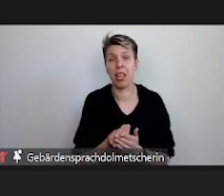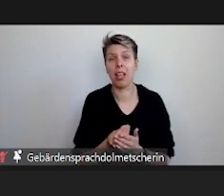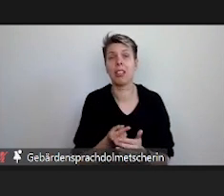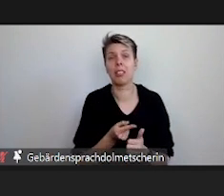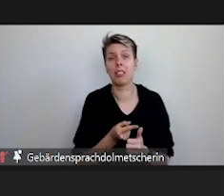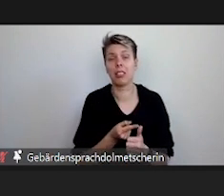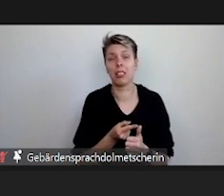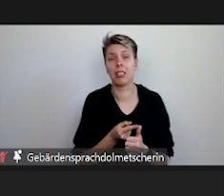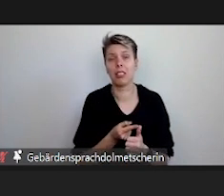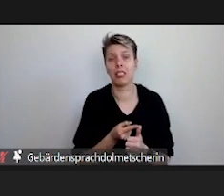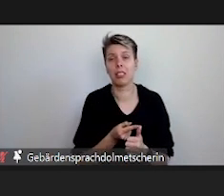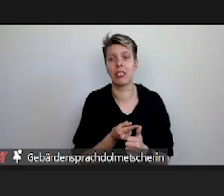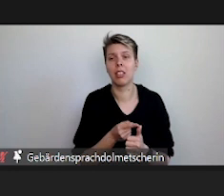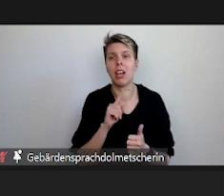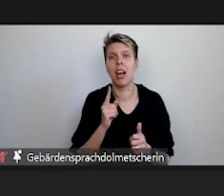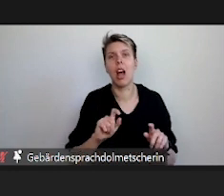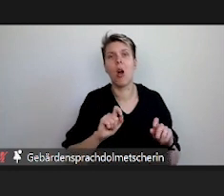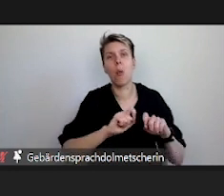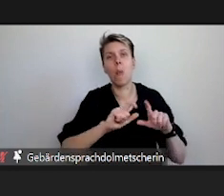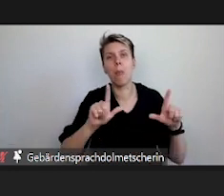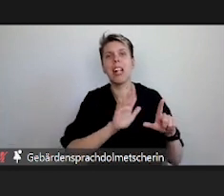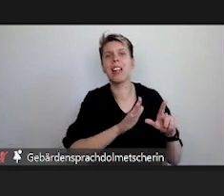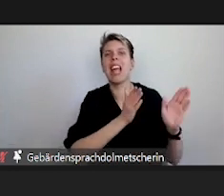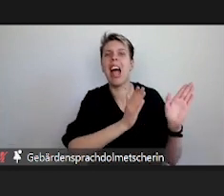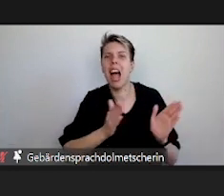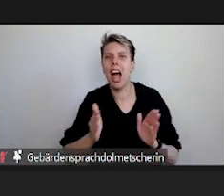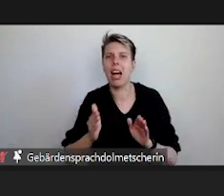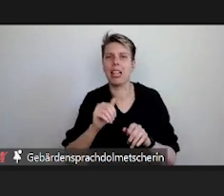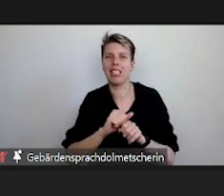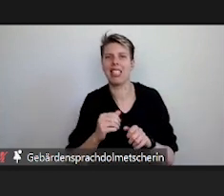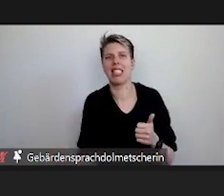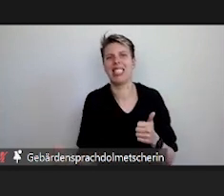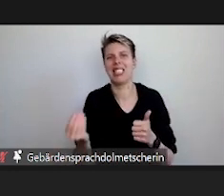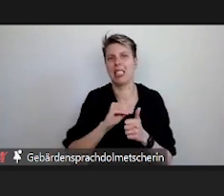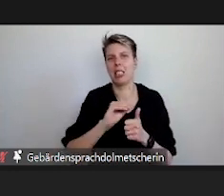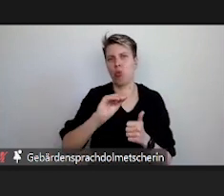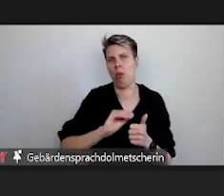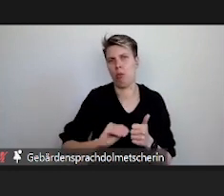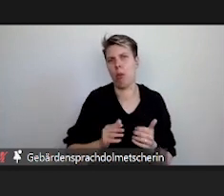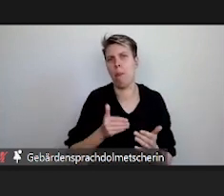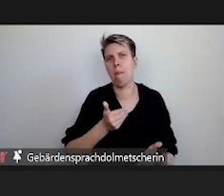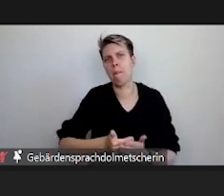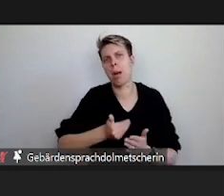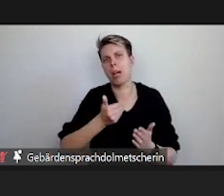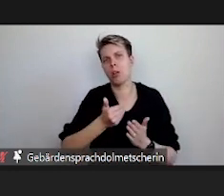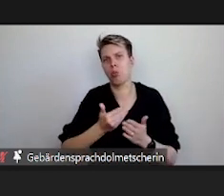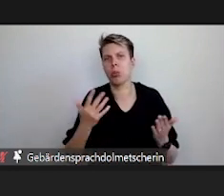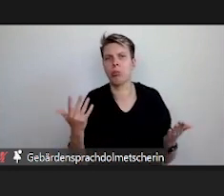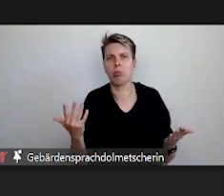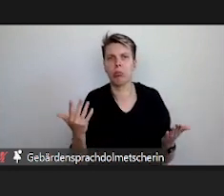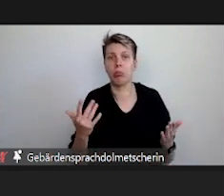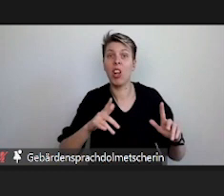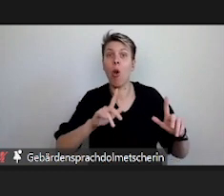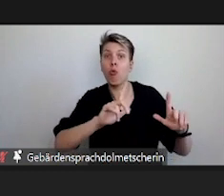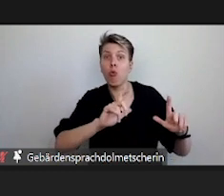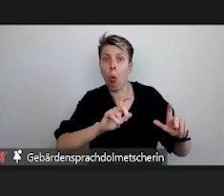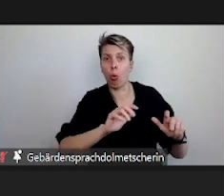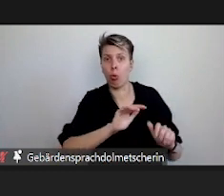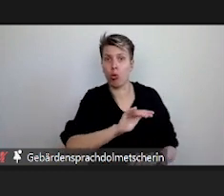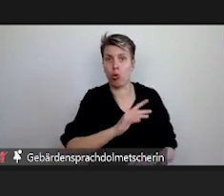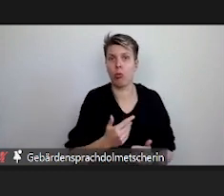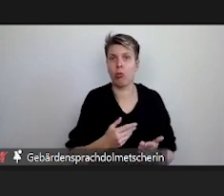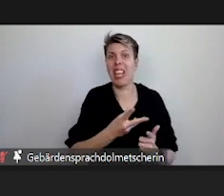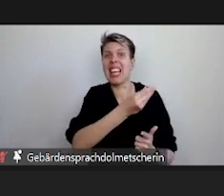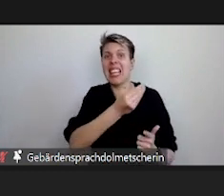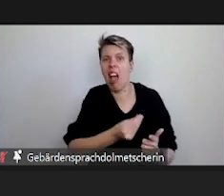auch die Art der Abbildung sozusagen an diesem Punkt nennen. Also sei es, ist es irgendwie ein Foto, ist es eine